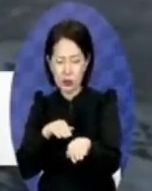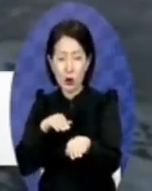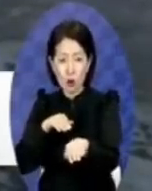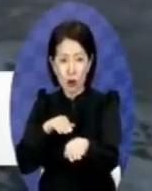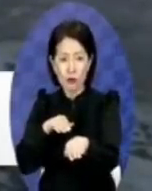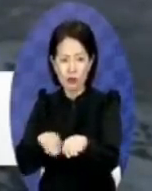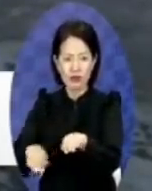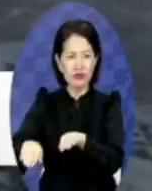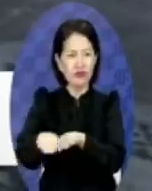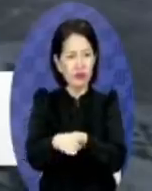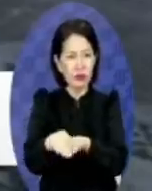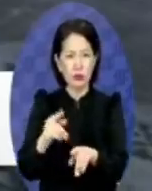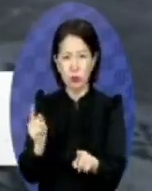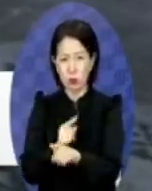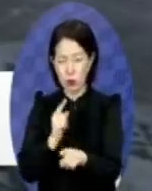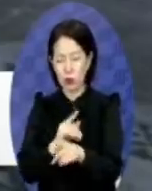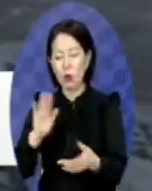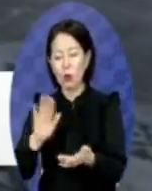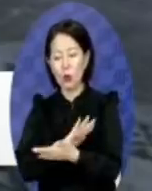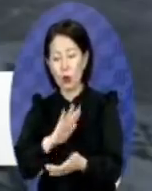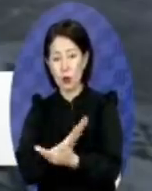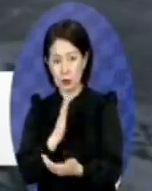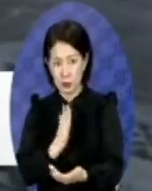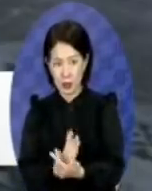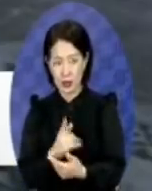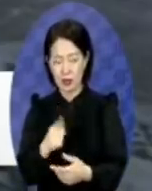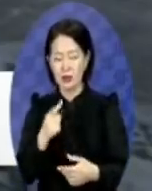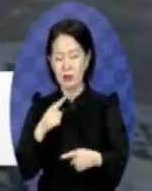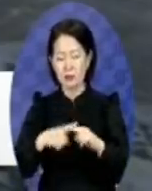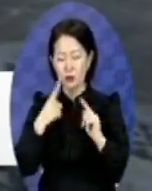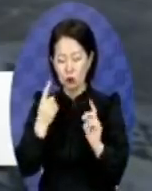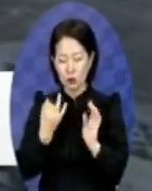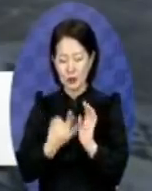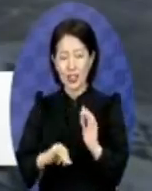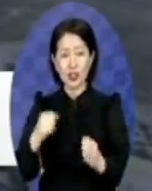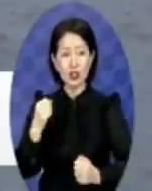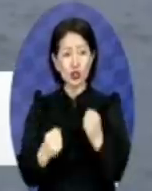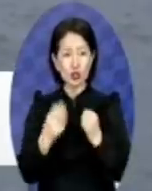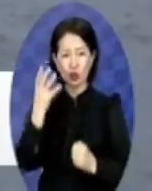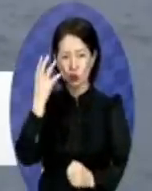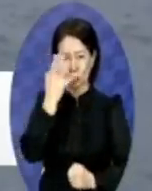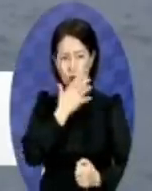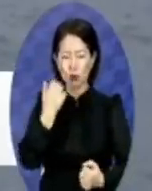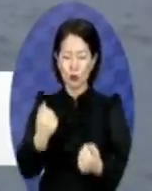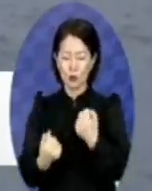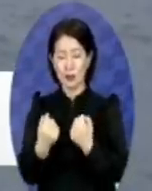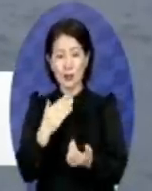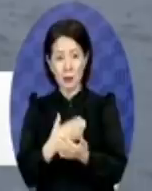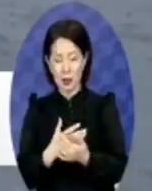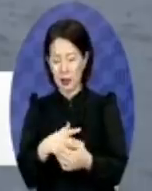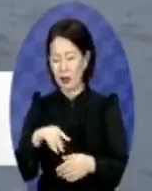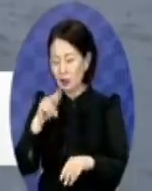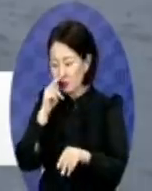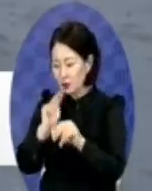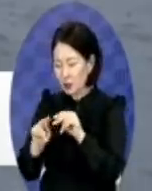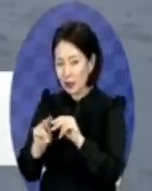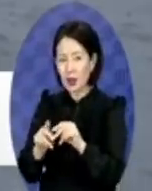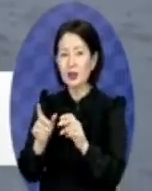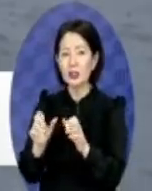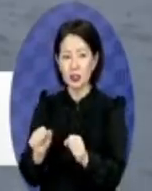хийж хурд хэтрүүлэх нь их байсан. Мөн 170 гаруй жолооч согтуугаар тээврийн хэрэгсэл жолоодж байсныг эргүү шалгалтаар